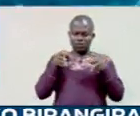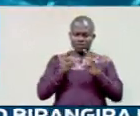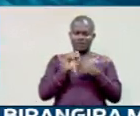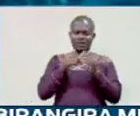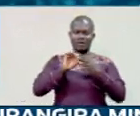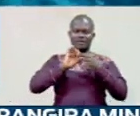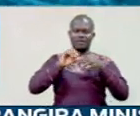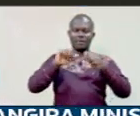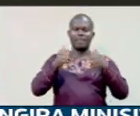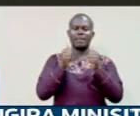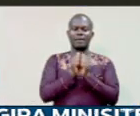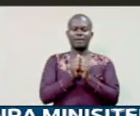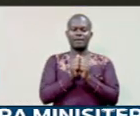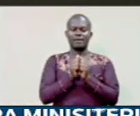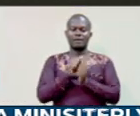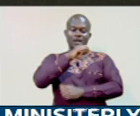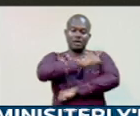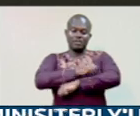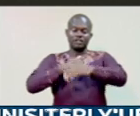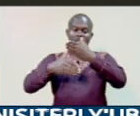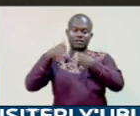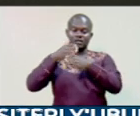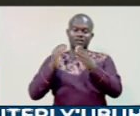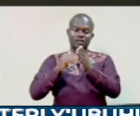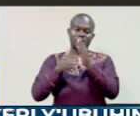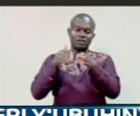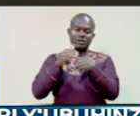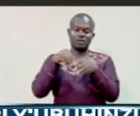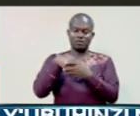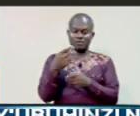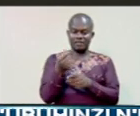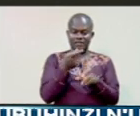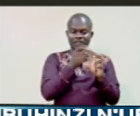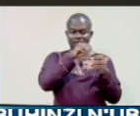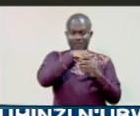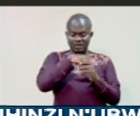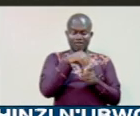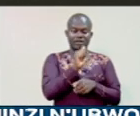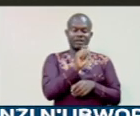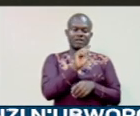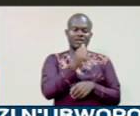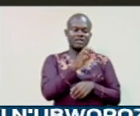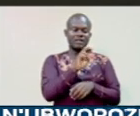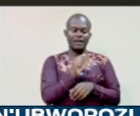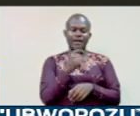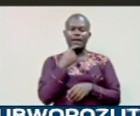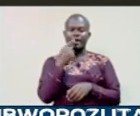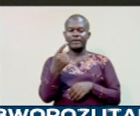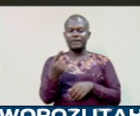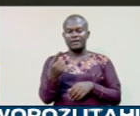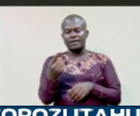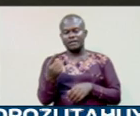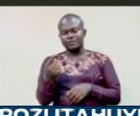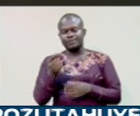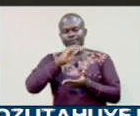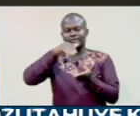babanye neza n'izi nyamaswa. Amashuri yagiye yubakwa, akubakwa ku mafaranga yagiye ava mu Kagera. Hari